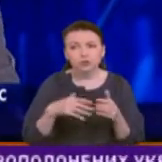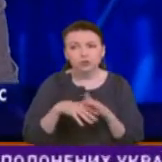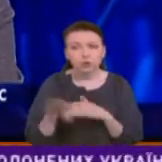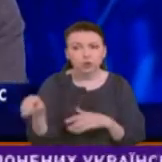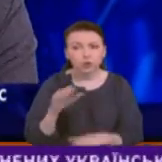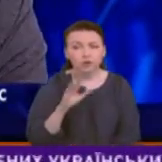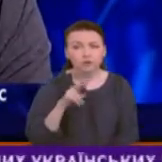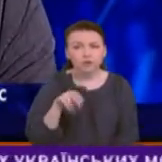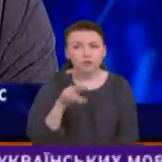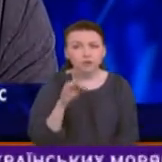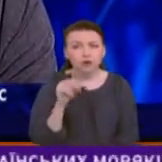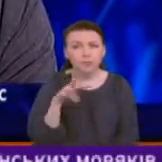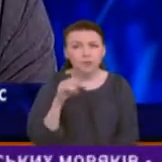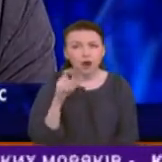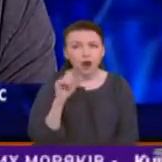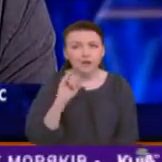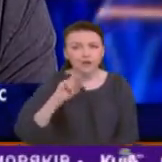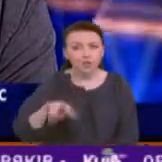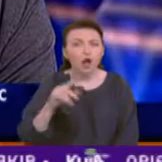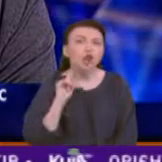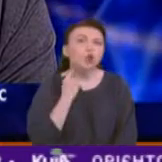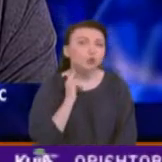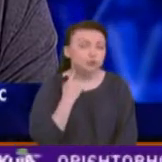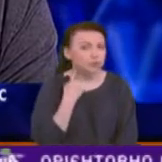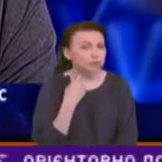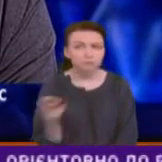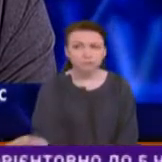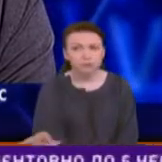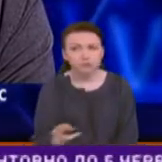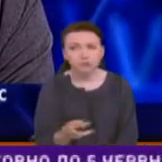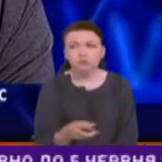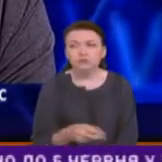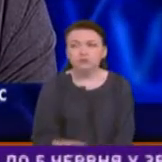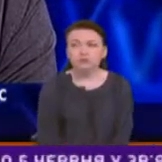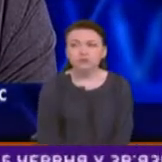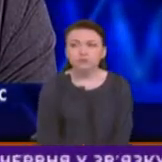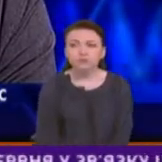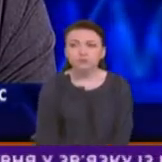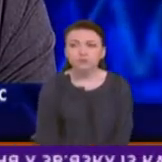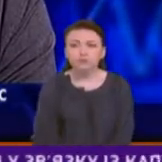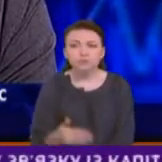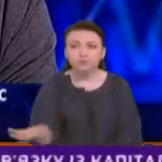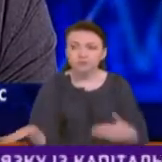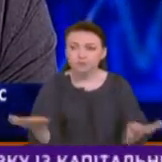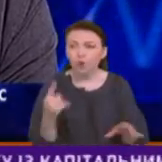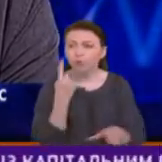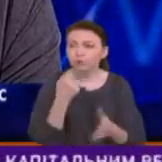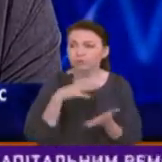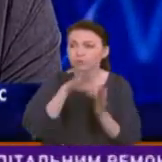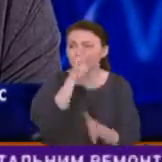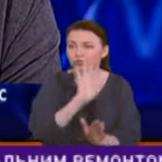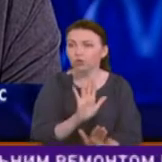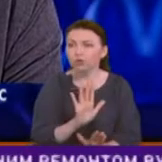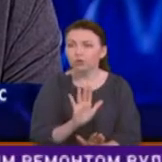владика Михаїл Луцький і Волинський. Да. От, і я так розумію, що... З гуркотом. От, там я... Це